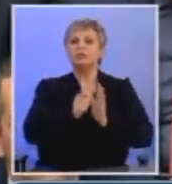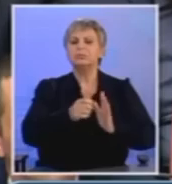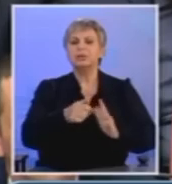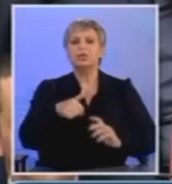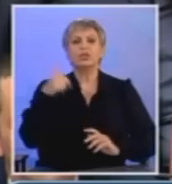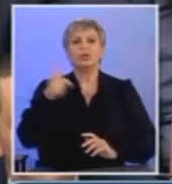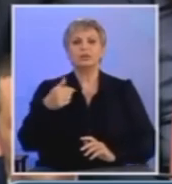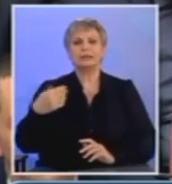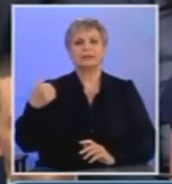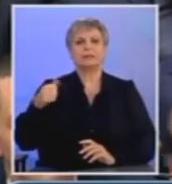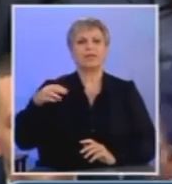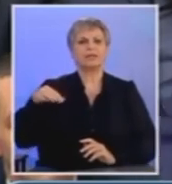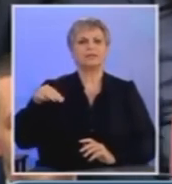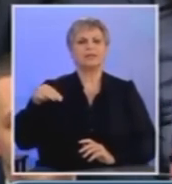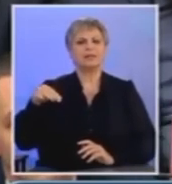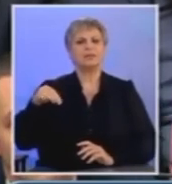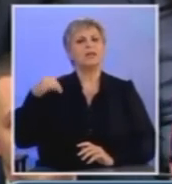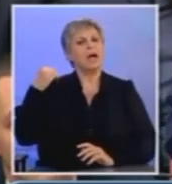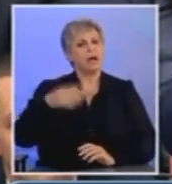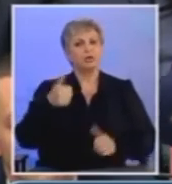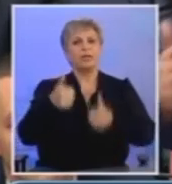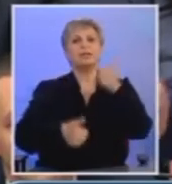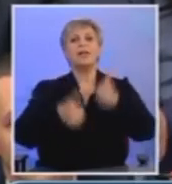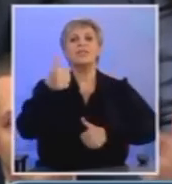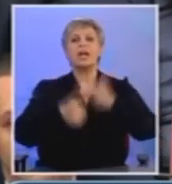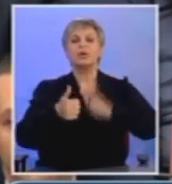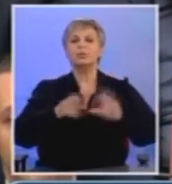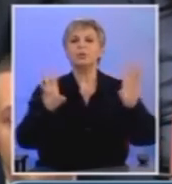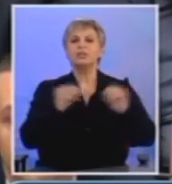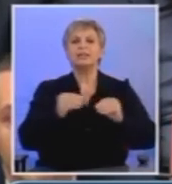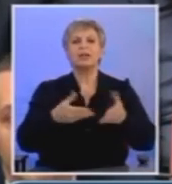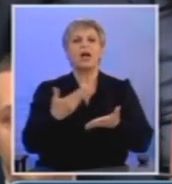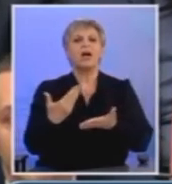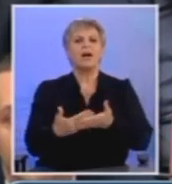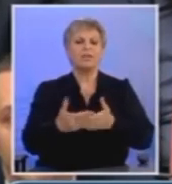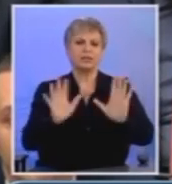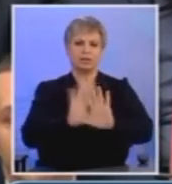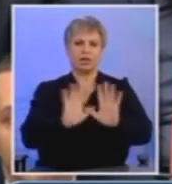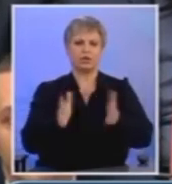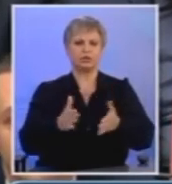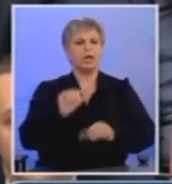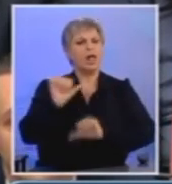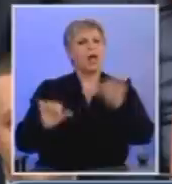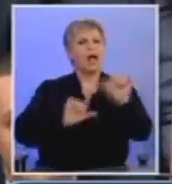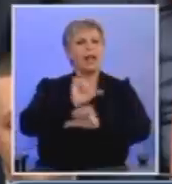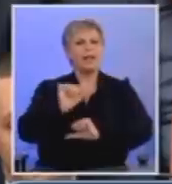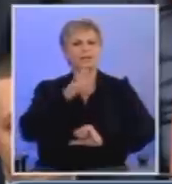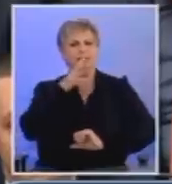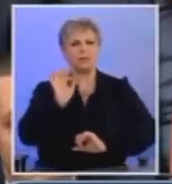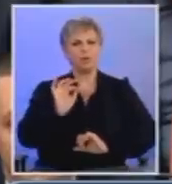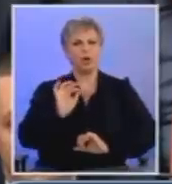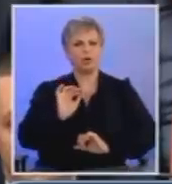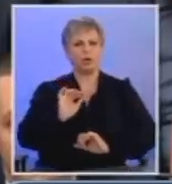κάνετε διαγωνισμό για τις συχνότητες για τα κανάλια. Τι άλλαξε ξαφνικά? Όπως συμφωνήσατε με τους